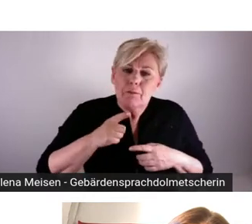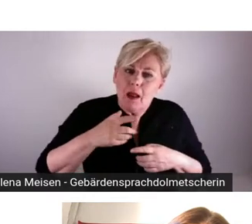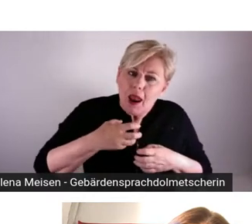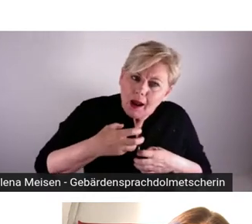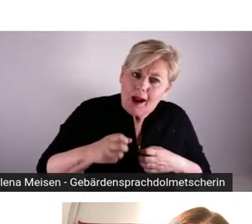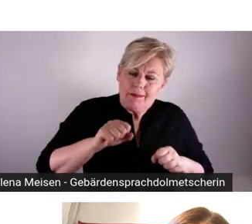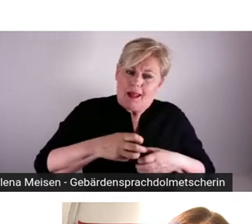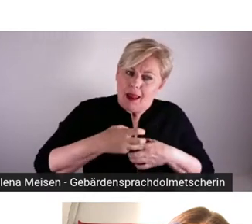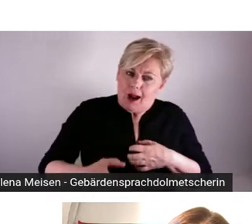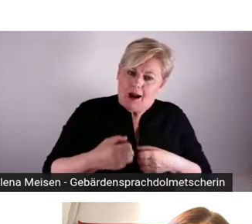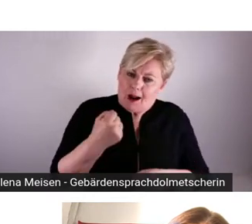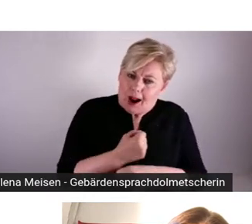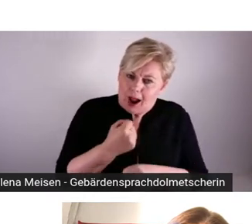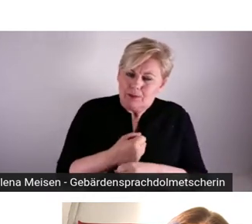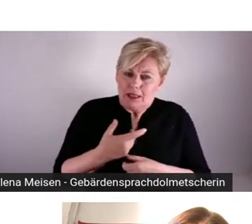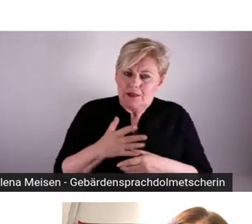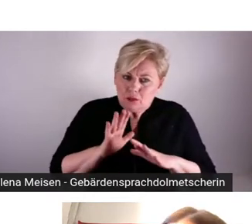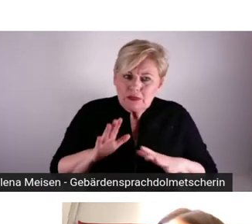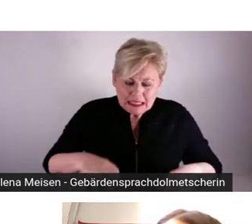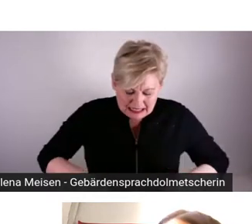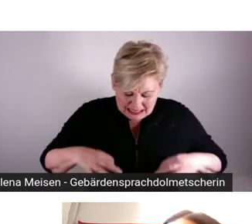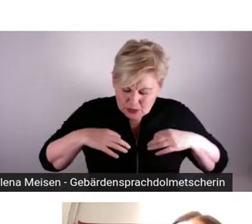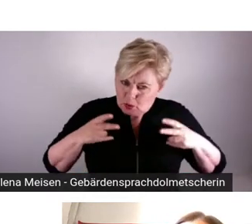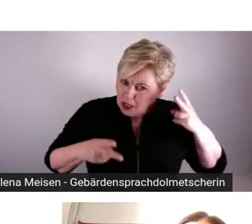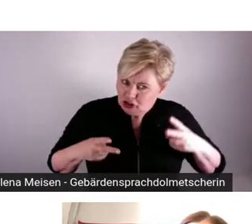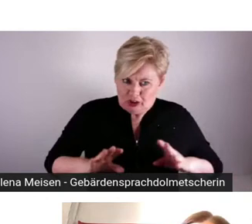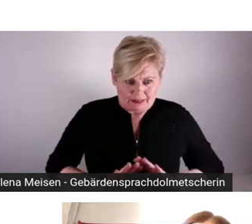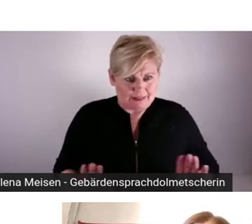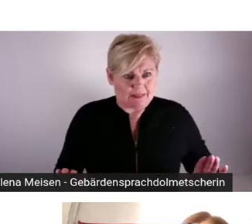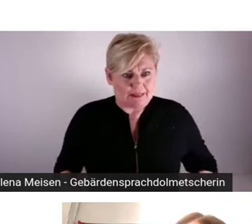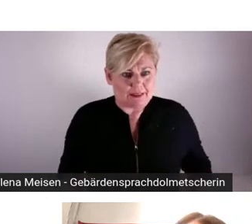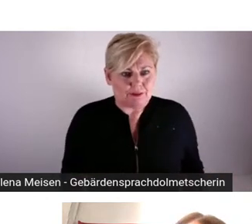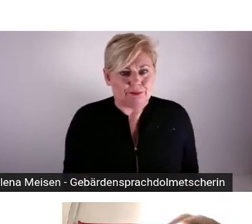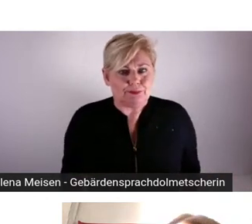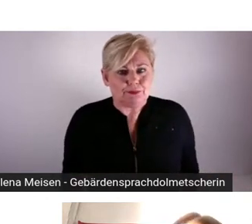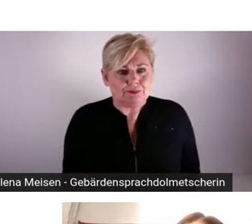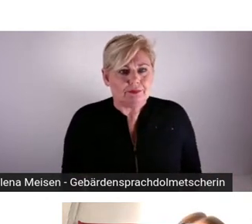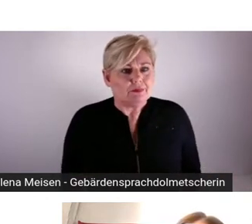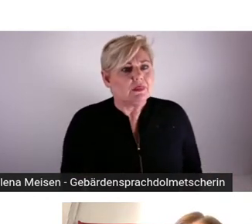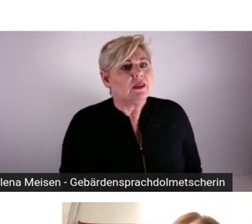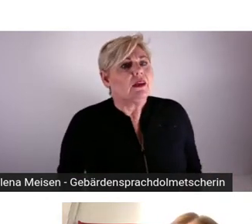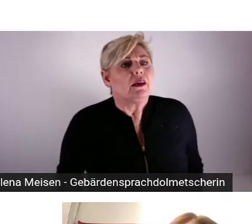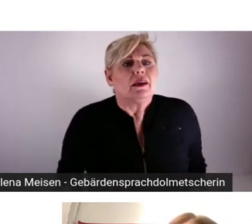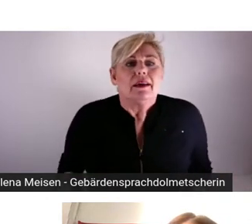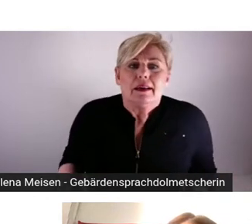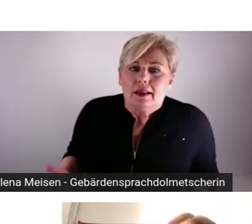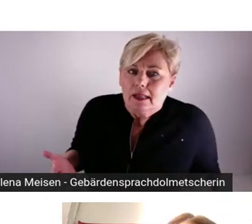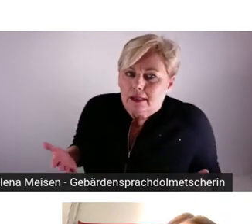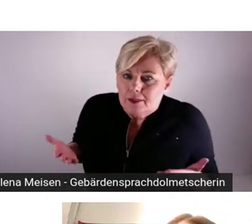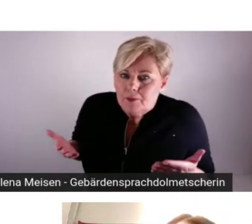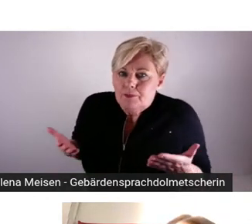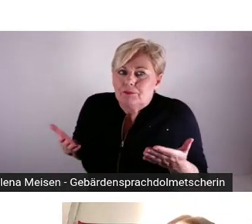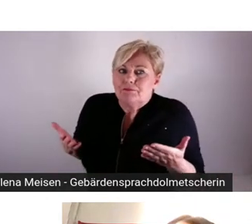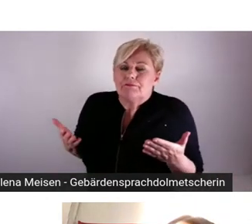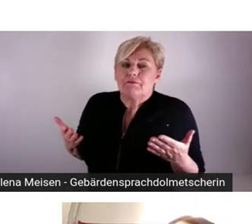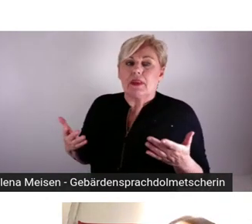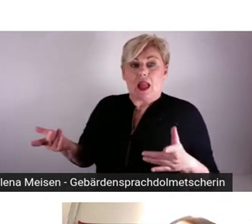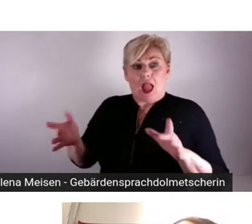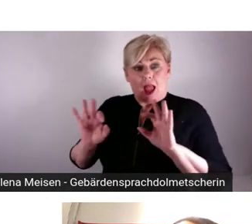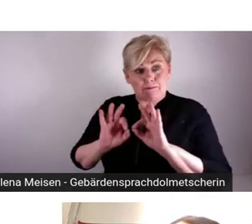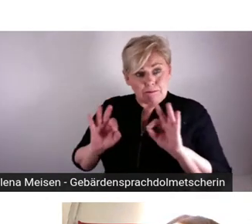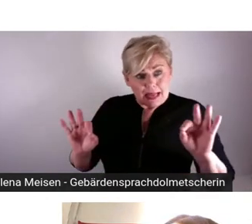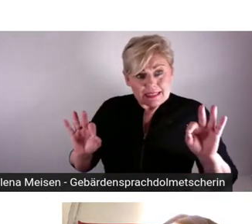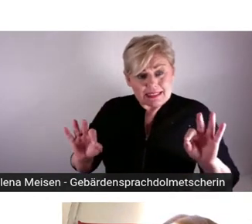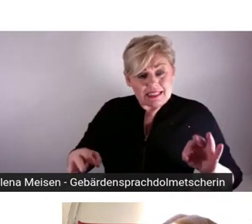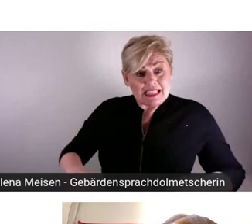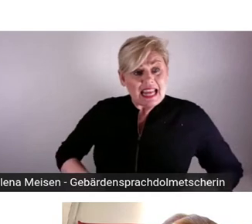ohne gesundheitliche Schäden davontragen zu können? Also, dass man bestenfalls keine